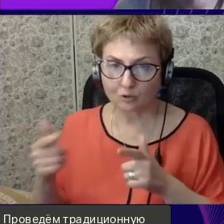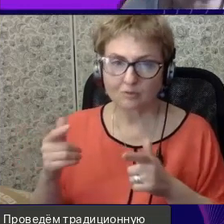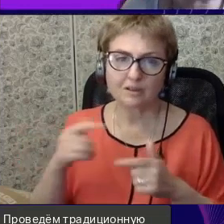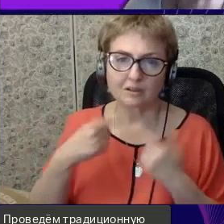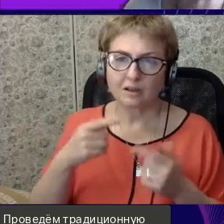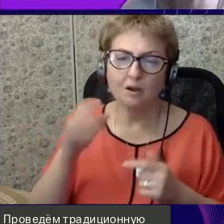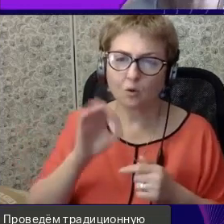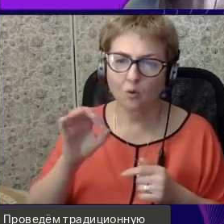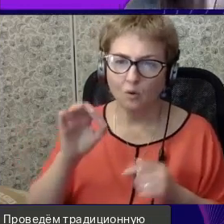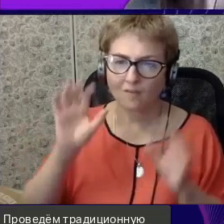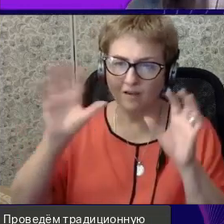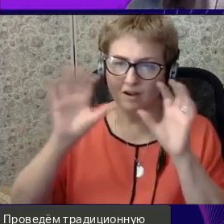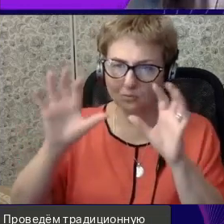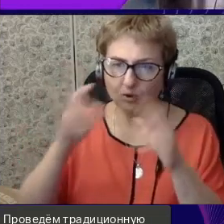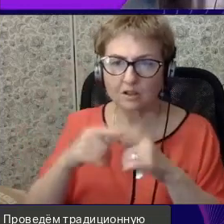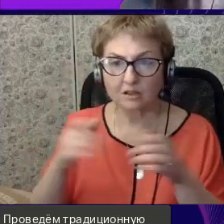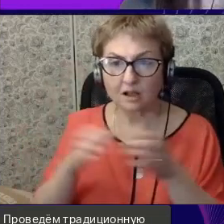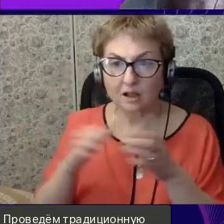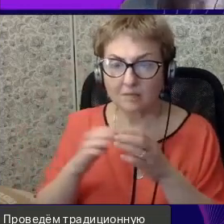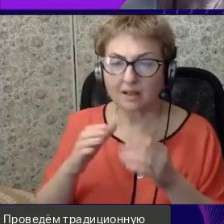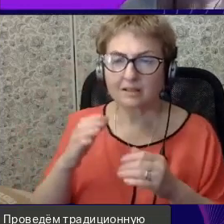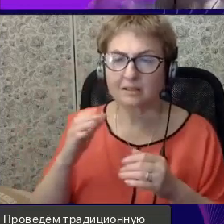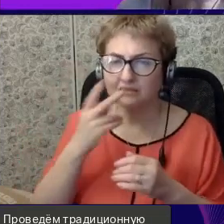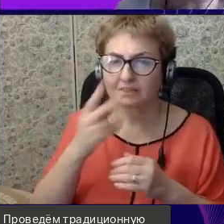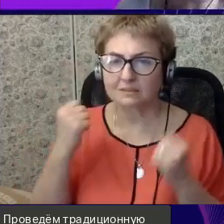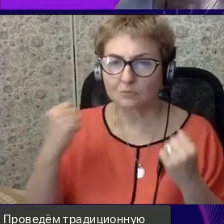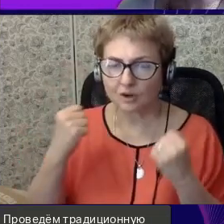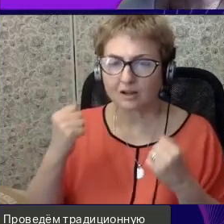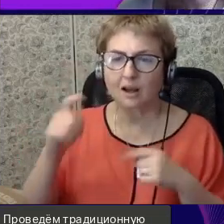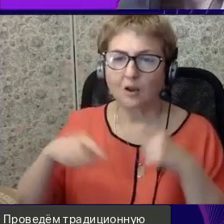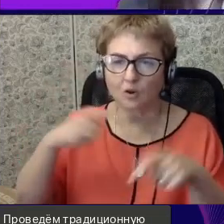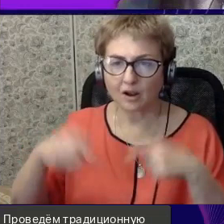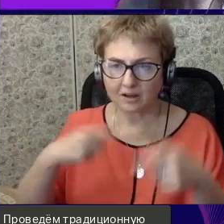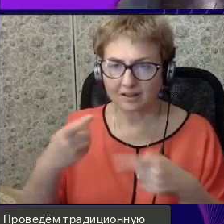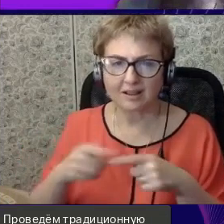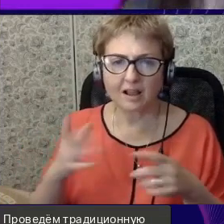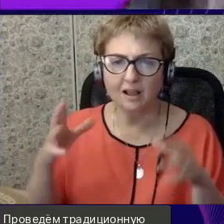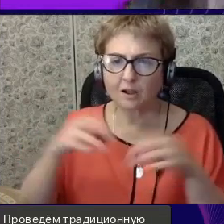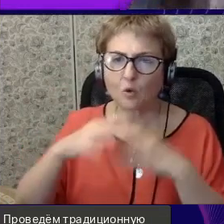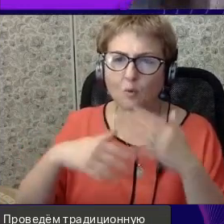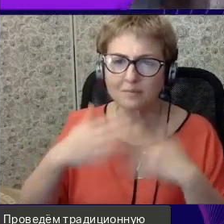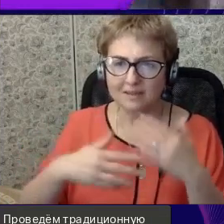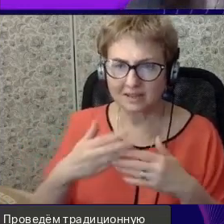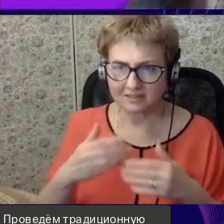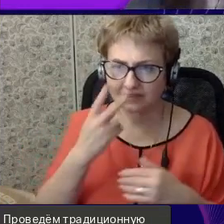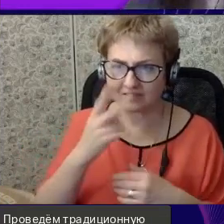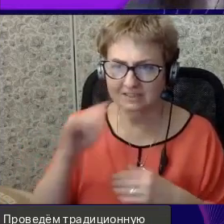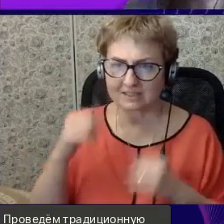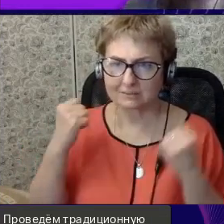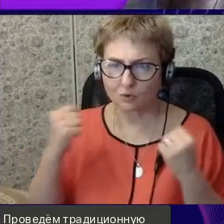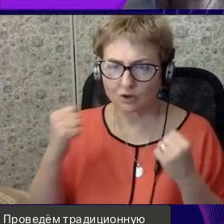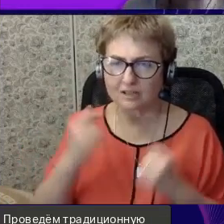персонала, и больше усилий, вот, и больше подготовки. Речь идет о волейболе, то есть это, несомненно, командный вид спорта. Это также о